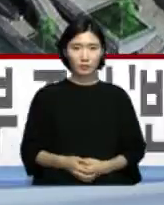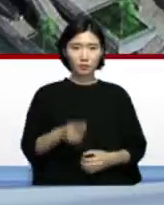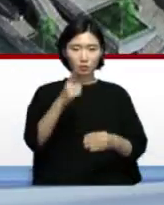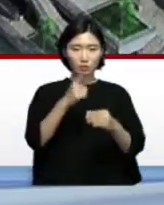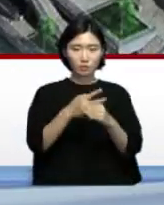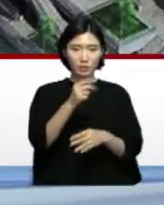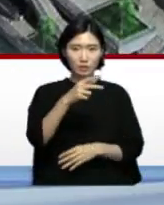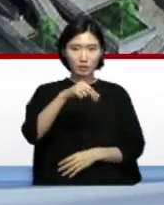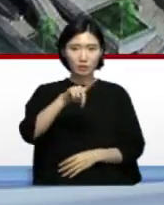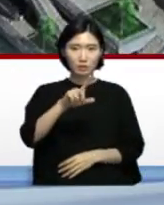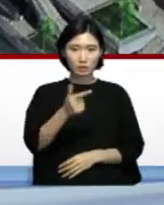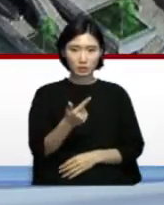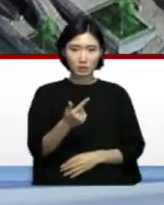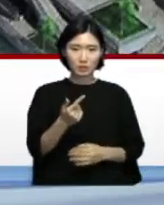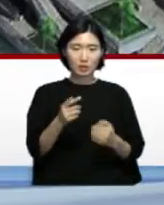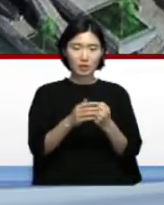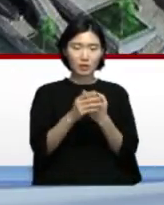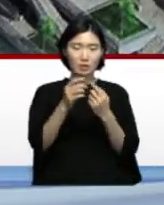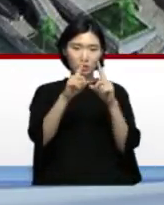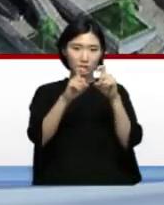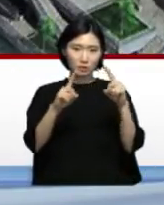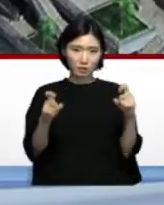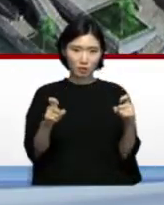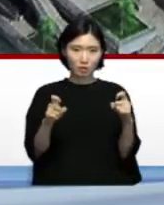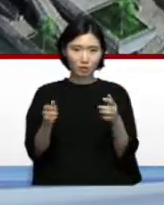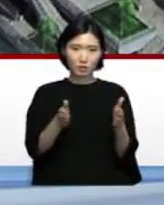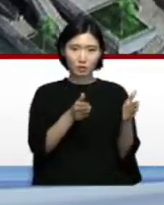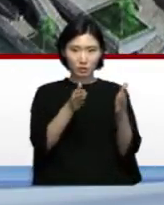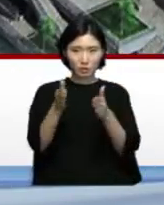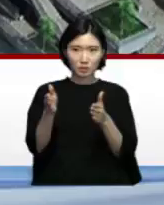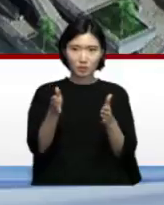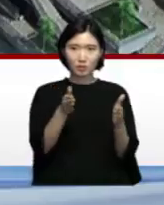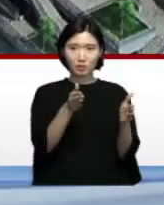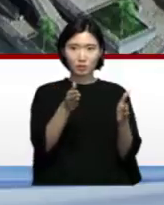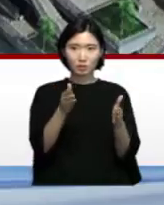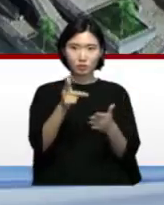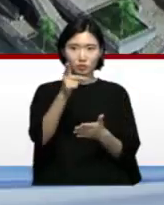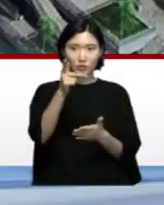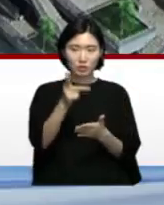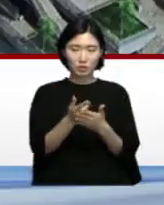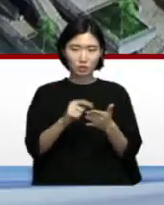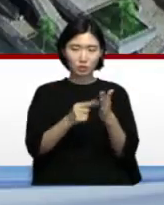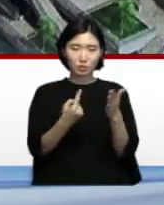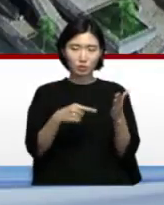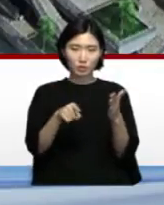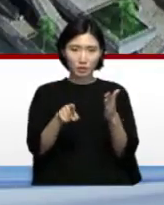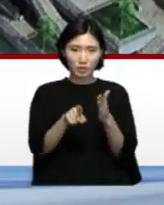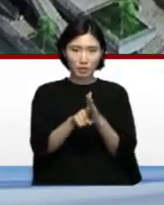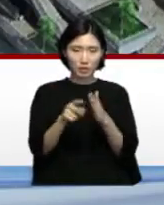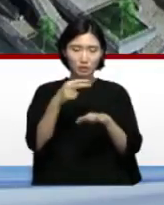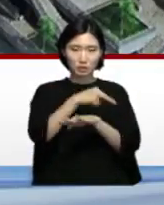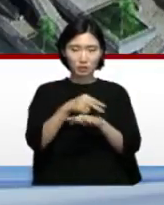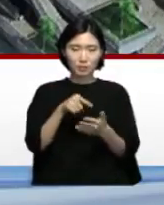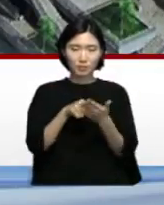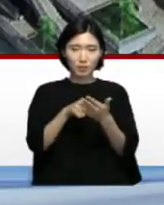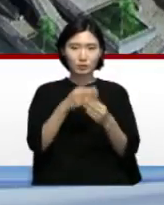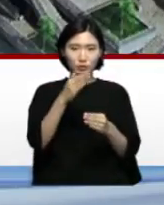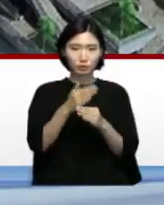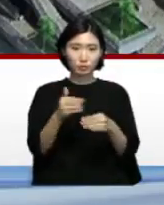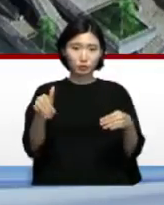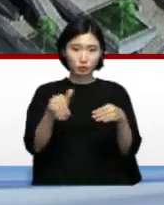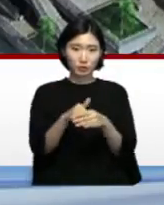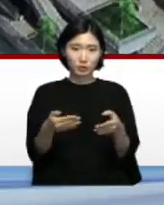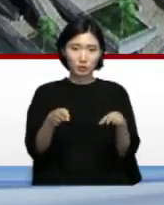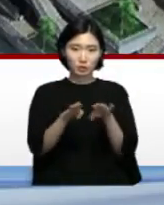중구가 다산동 성곽길 주변 공영주차장 건립을 위한 구체적인 청사진을 제시했습니다. 문화시설과 녹지 공간도